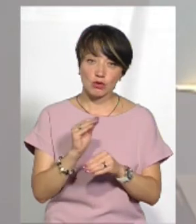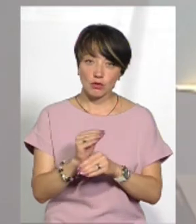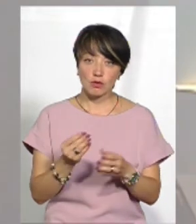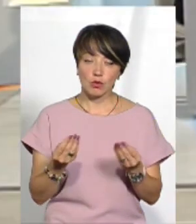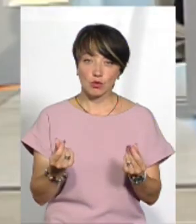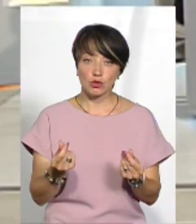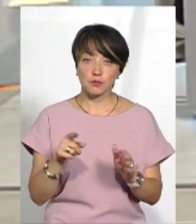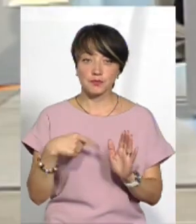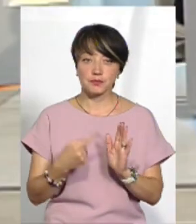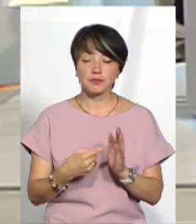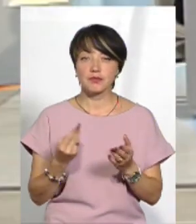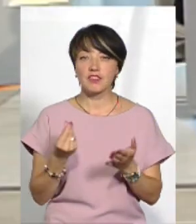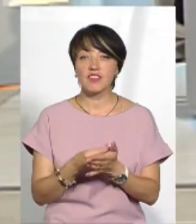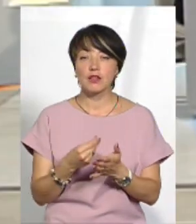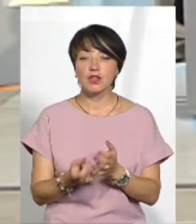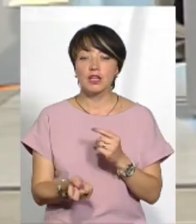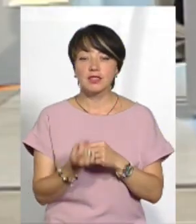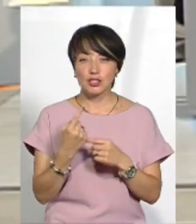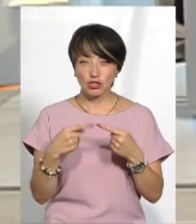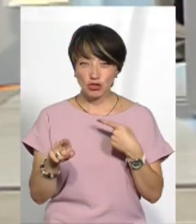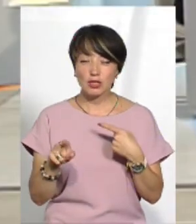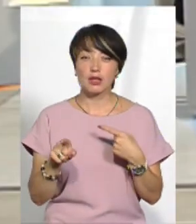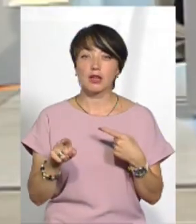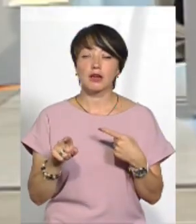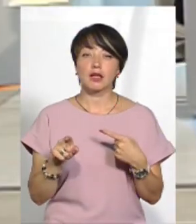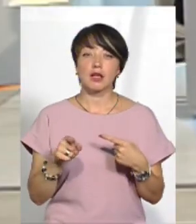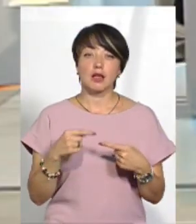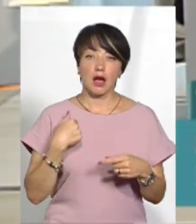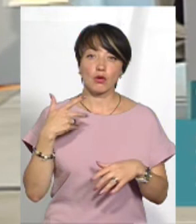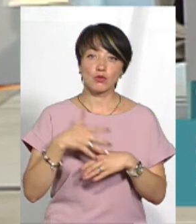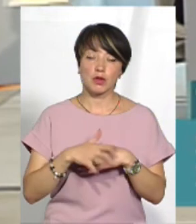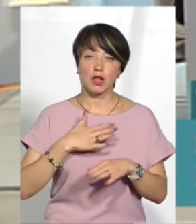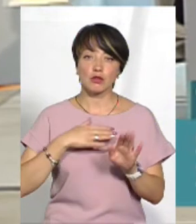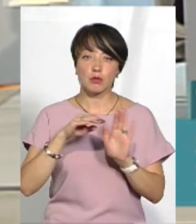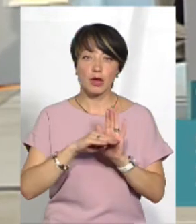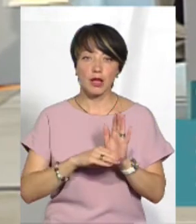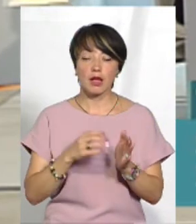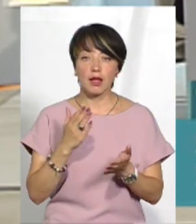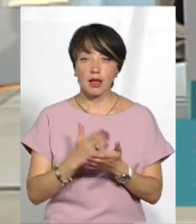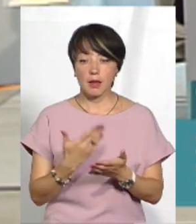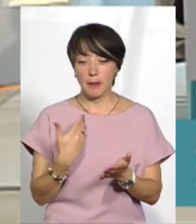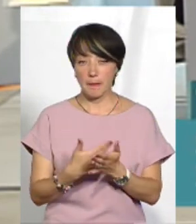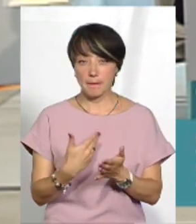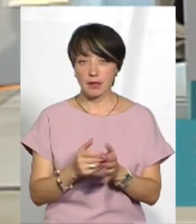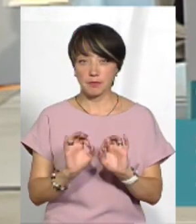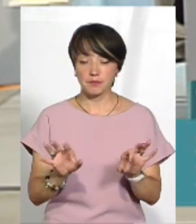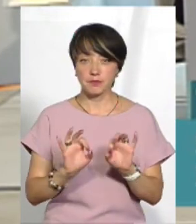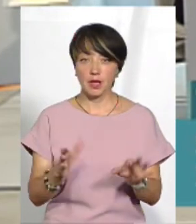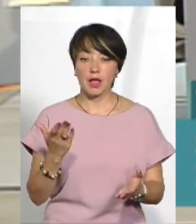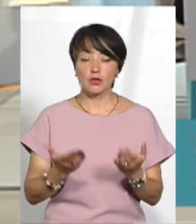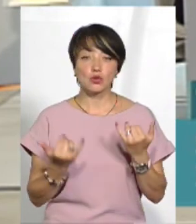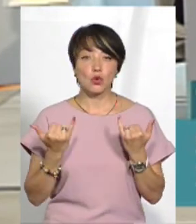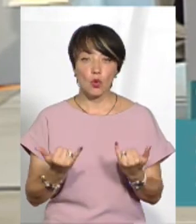Ви розумієте, фінансування інших джерел, так як я розумію, в нашій програмі є. От я наведу вам для прикладу.